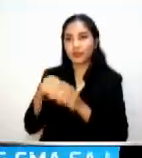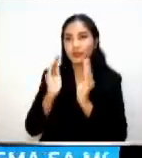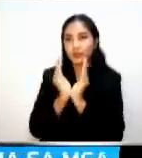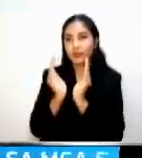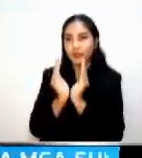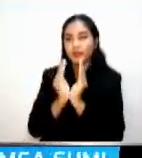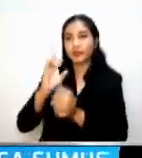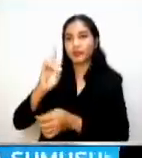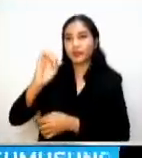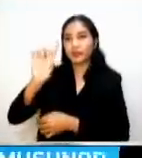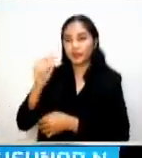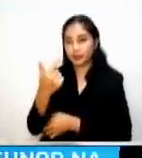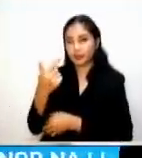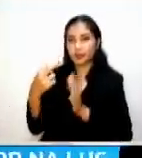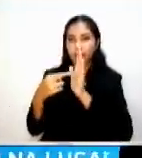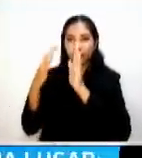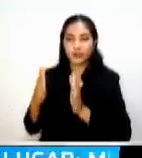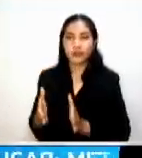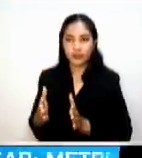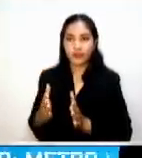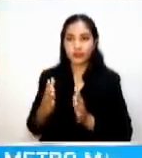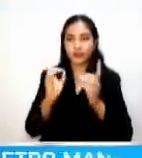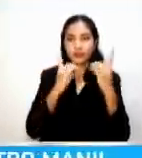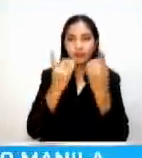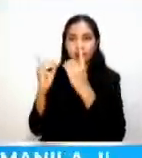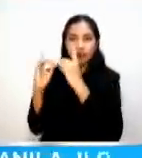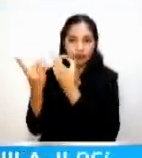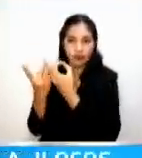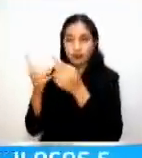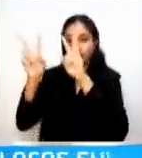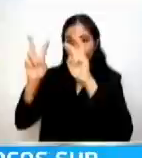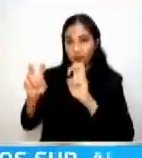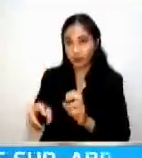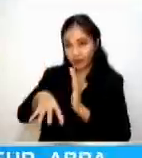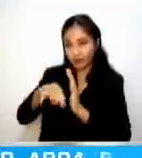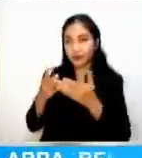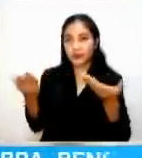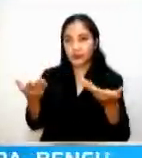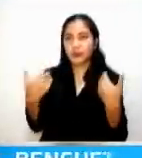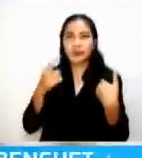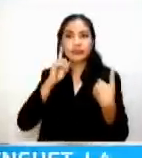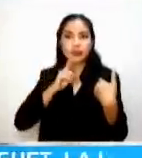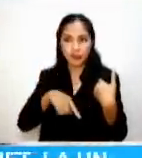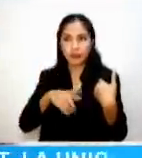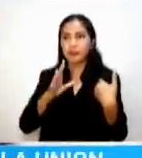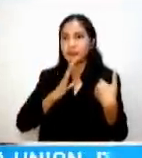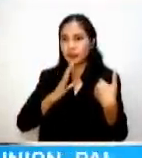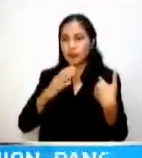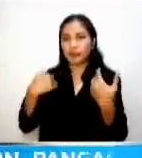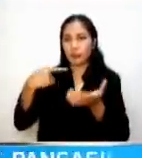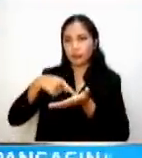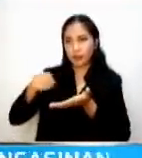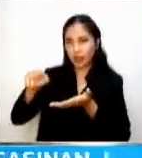pang mga representatives ng ibang ahensya. Generally ay naging maayos po yung mga isinagawang payouts ng mga local government